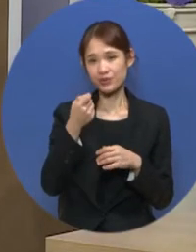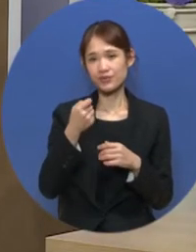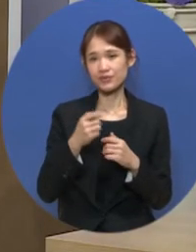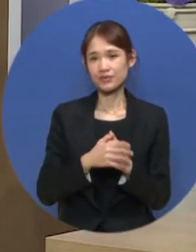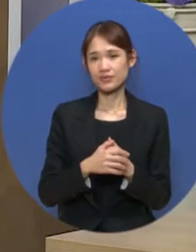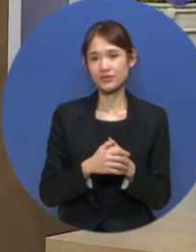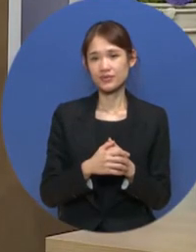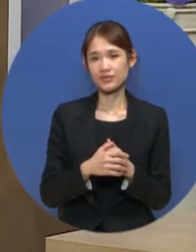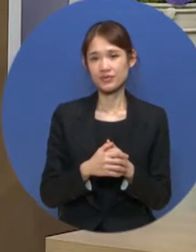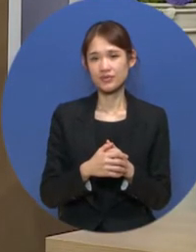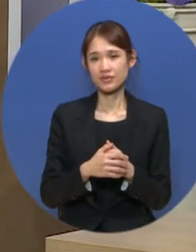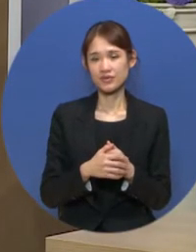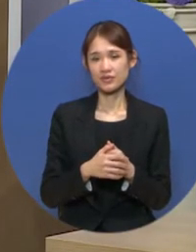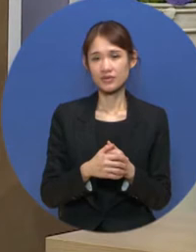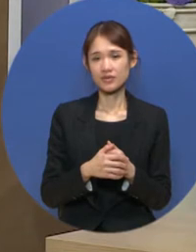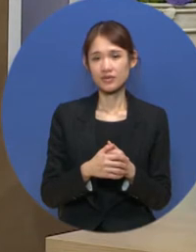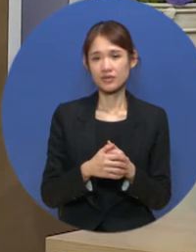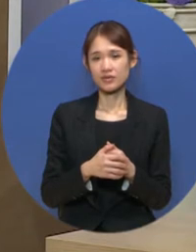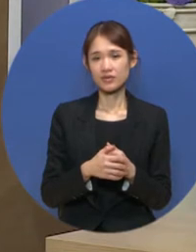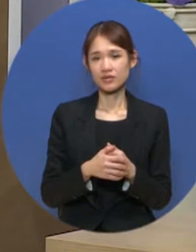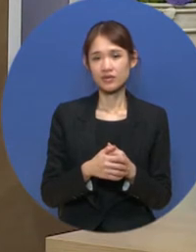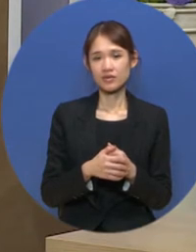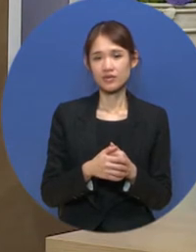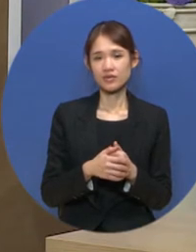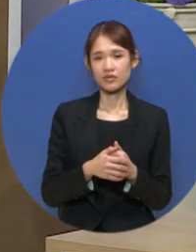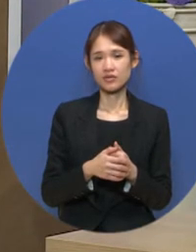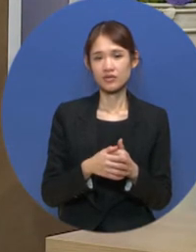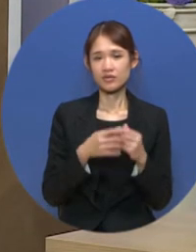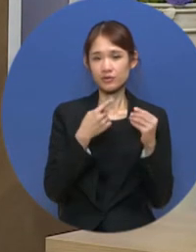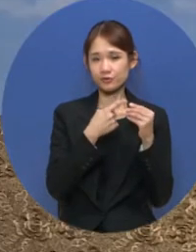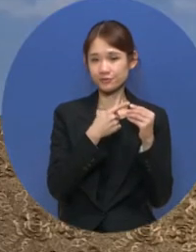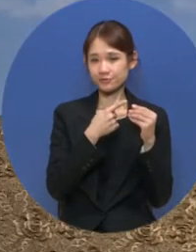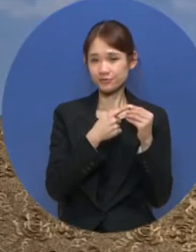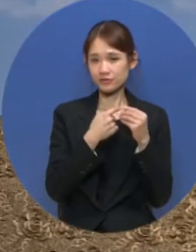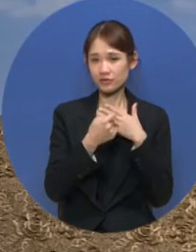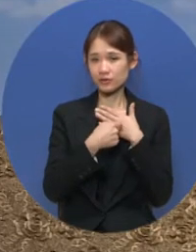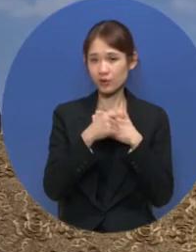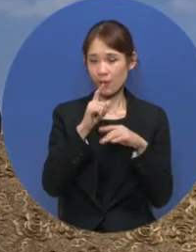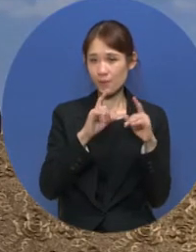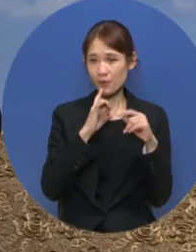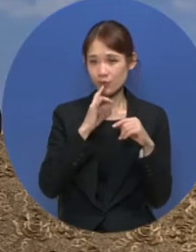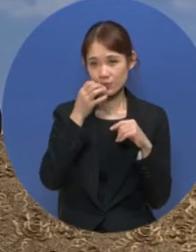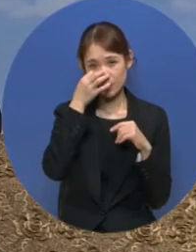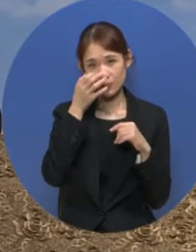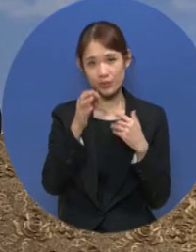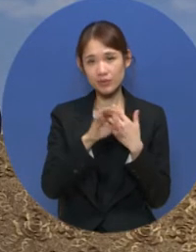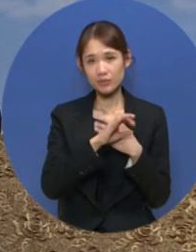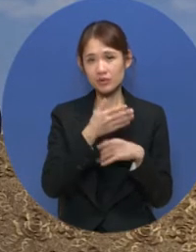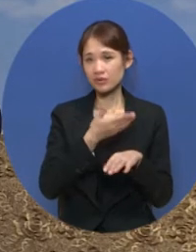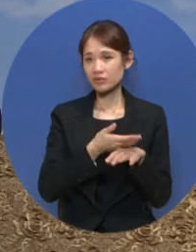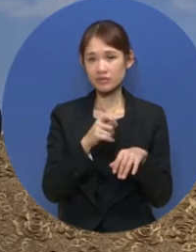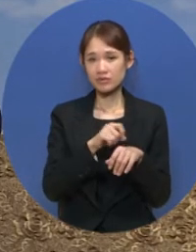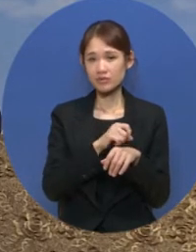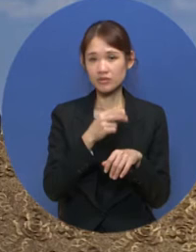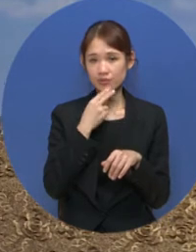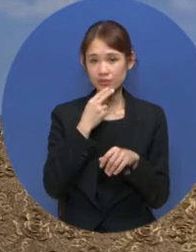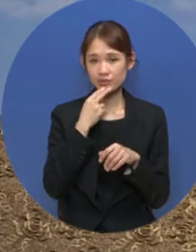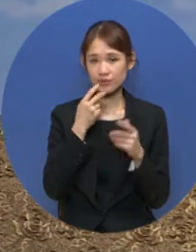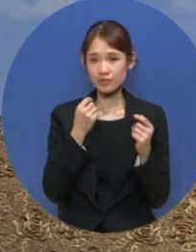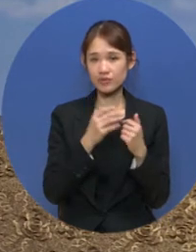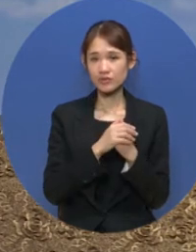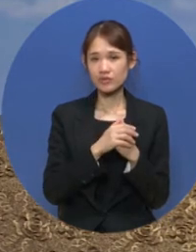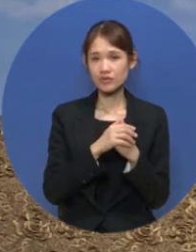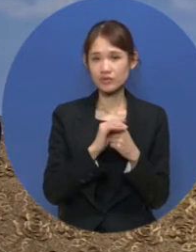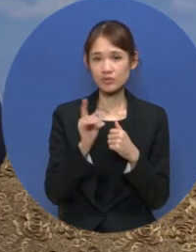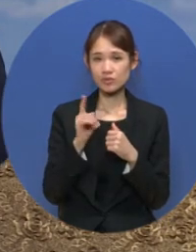제품을 소개를 좀 해드리면 좋을 것 같거든요. 네. 뭐 우선은 이제 모습만 보시면 아마 별 다른 거 표시가 안 나실